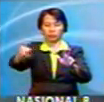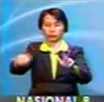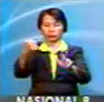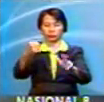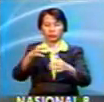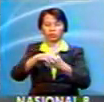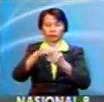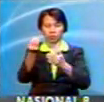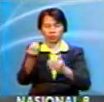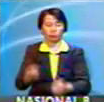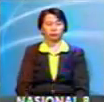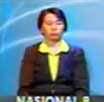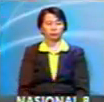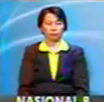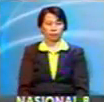RM361.58 juta.